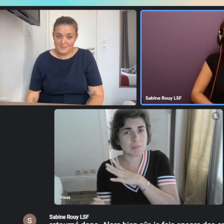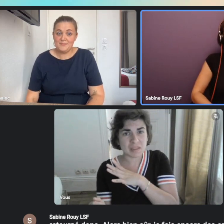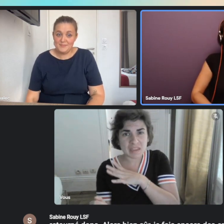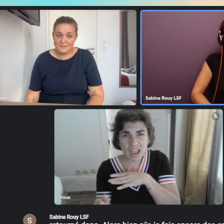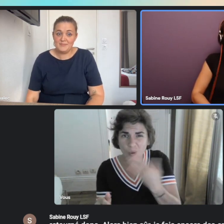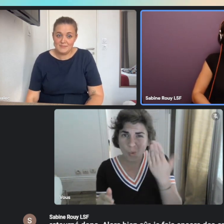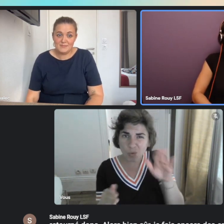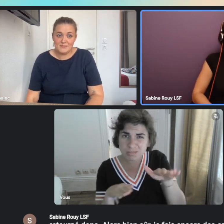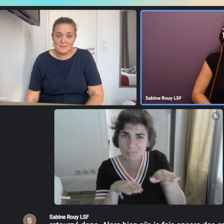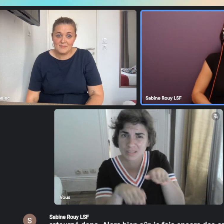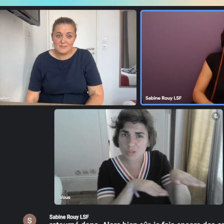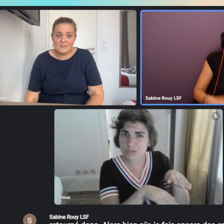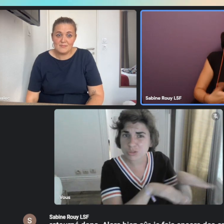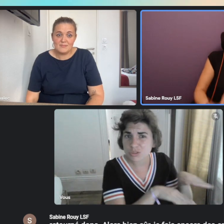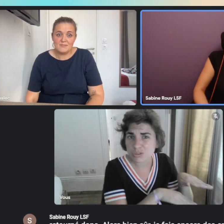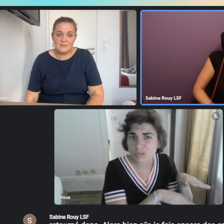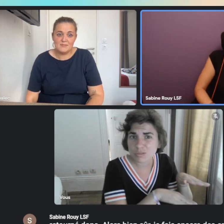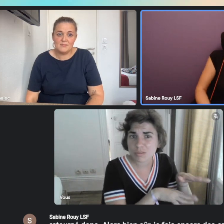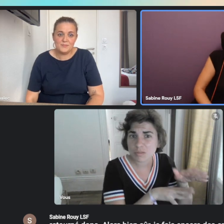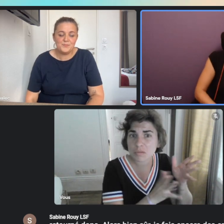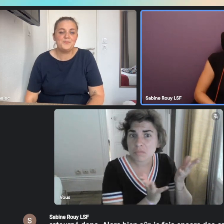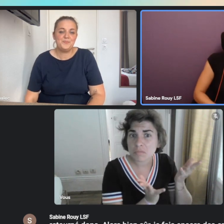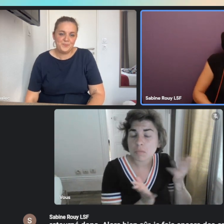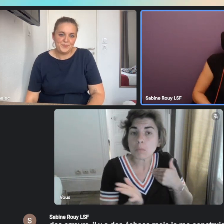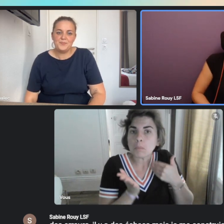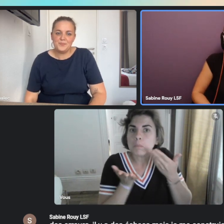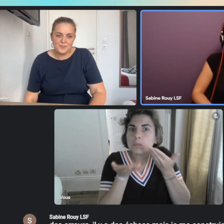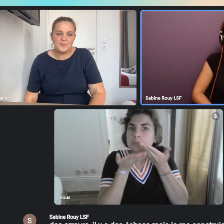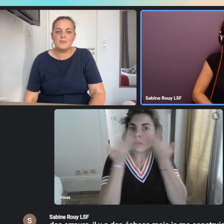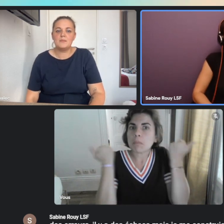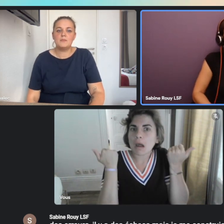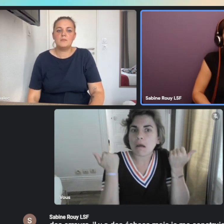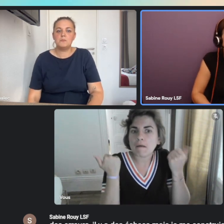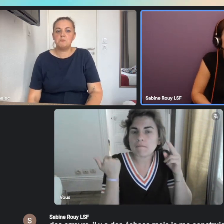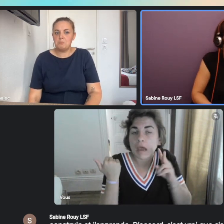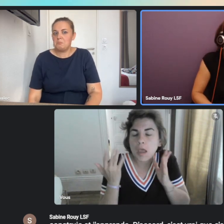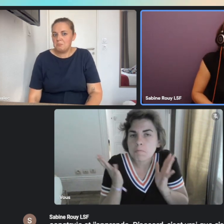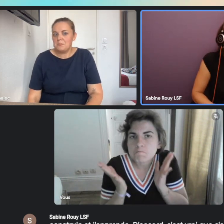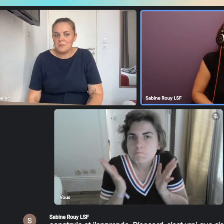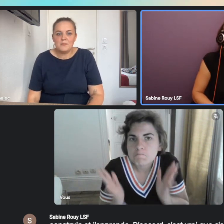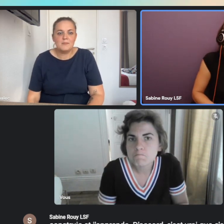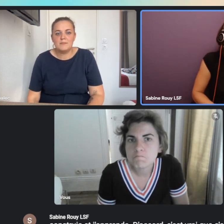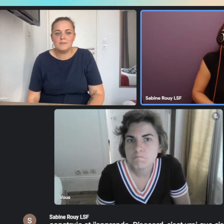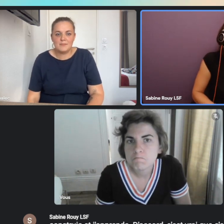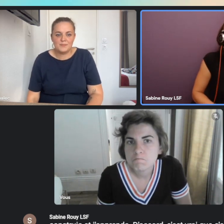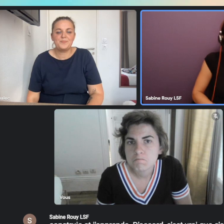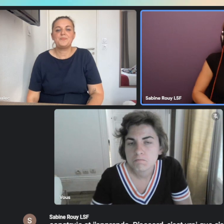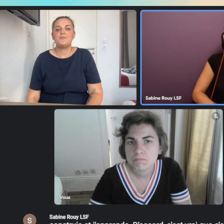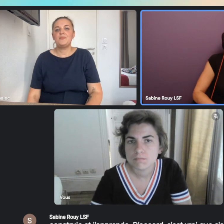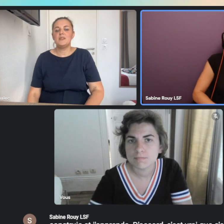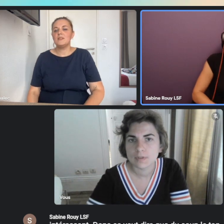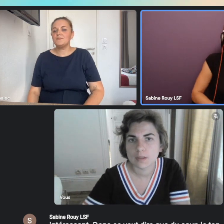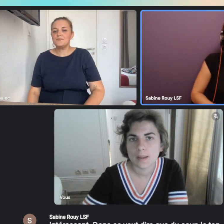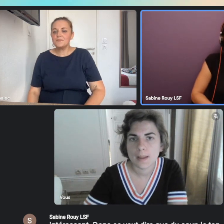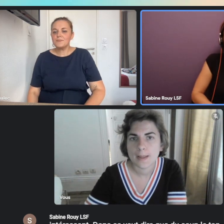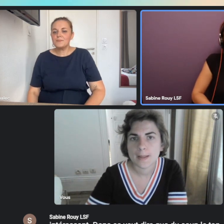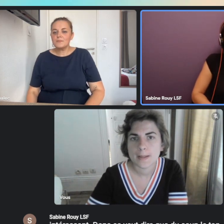permis justement d'avoir une vision plus positive. Est-ce qu'il y a d'autres méthodes? Je sais pas, par exemple, enfin je sais